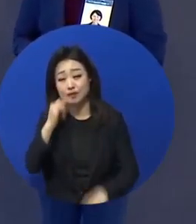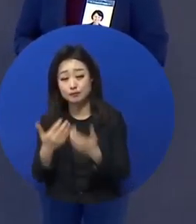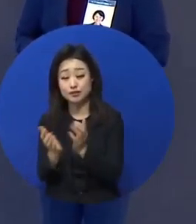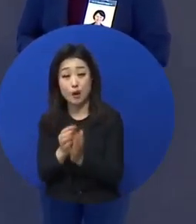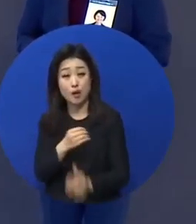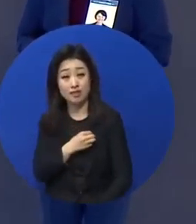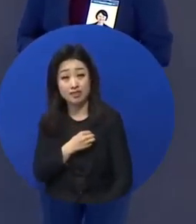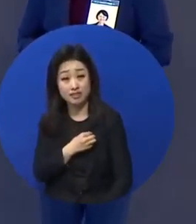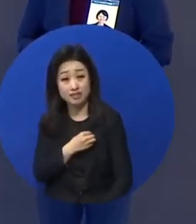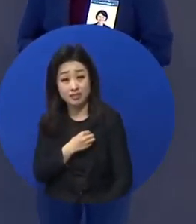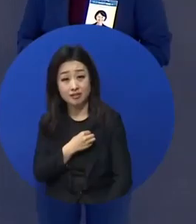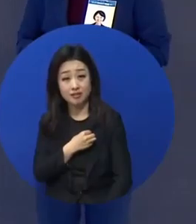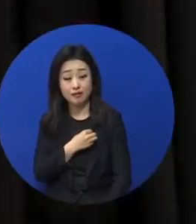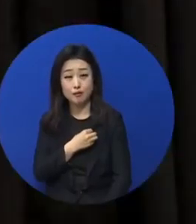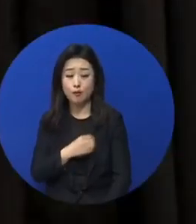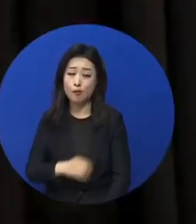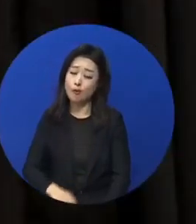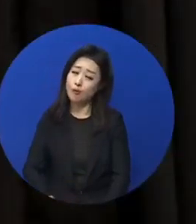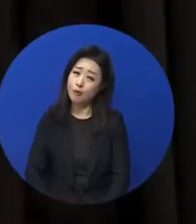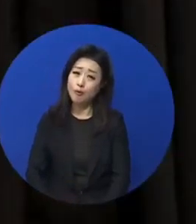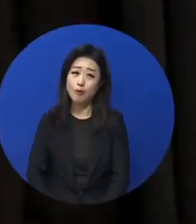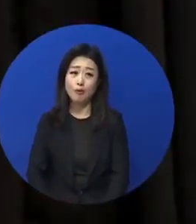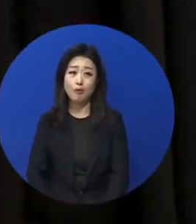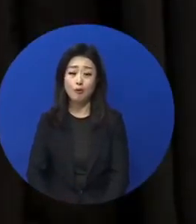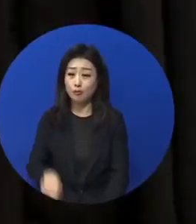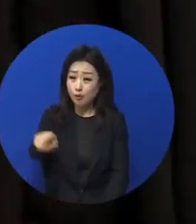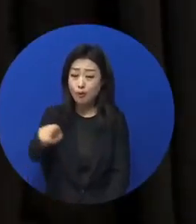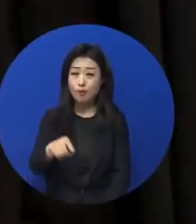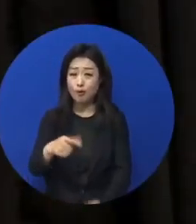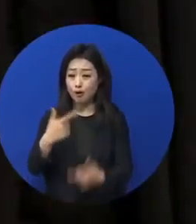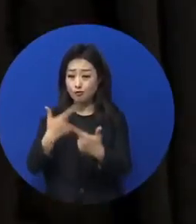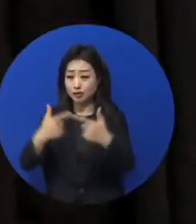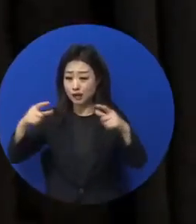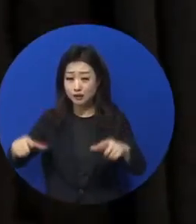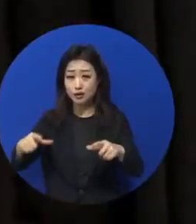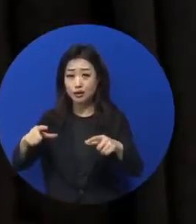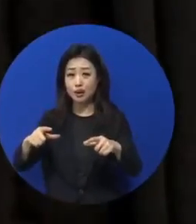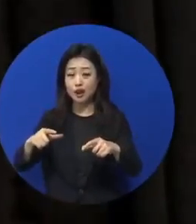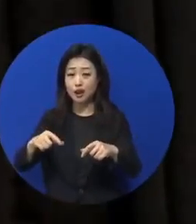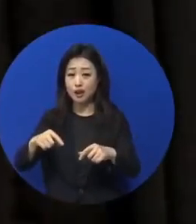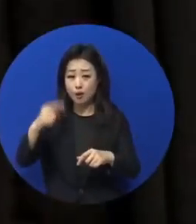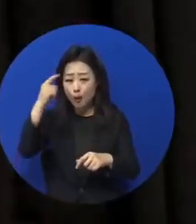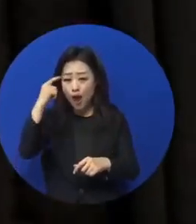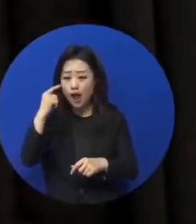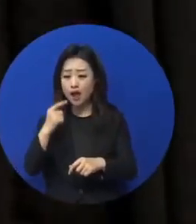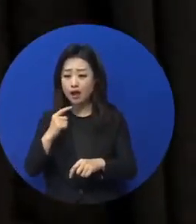민주당원이라고 하면 네 전라도가, 네 빨갱이가 대놓고 비아냥도 들었습니다.